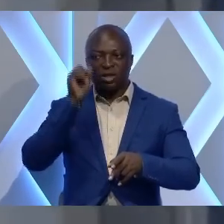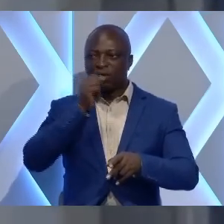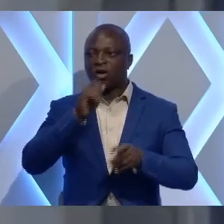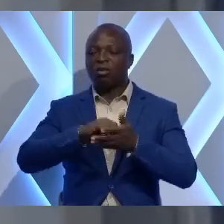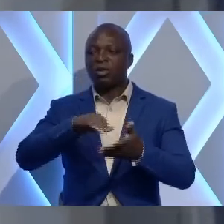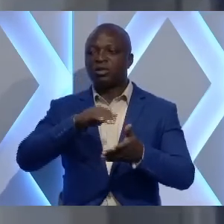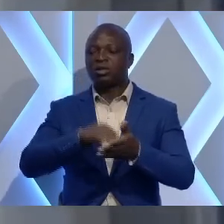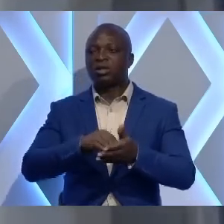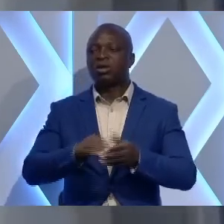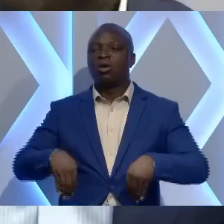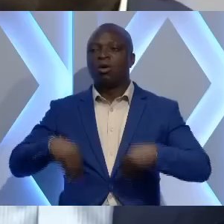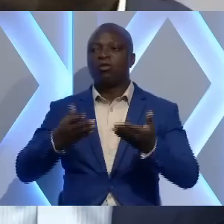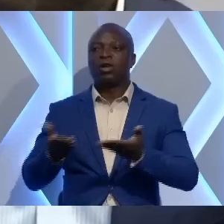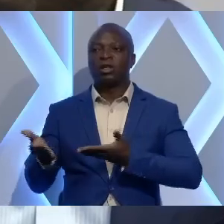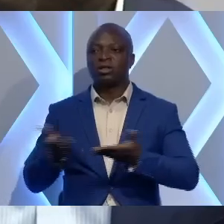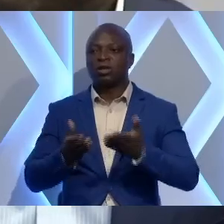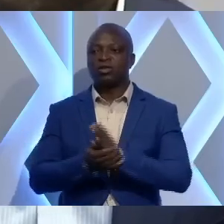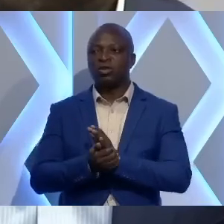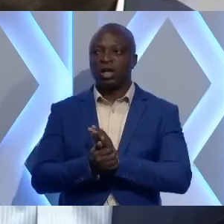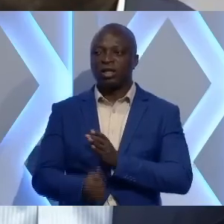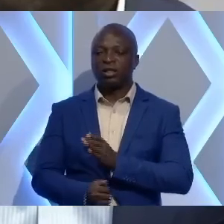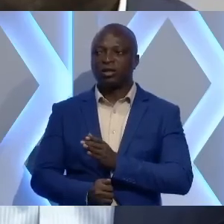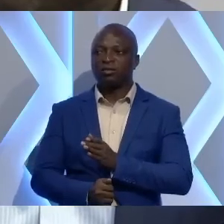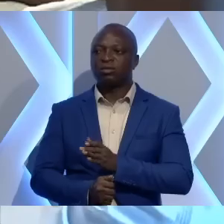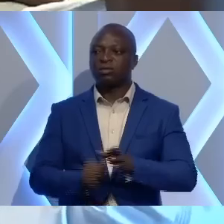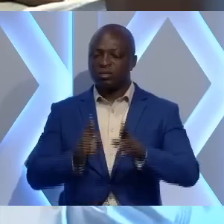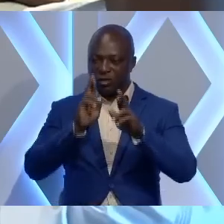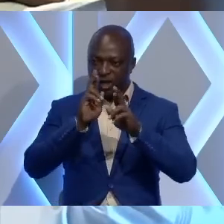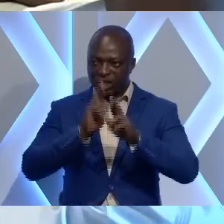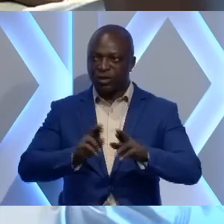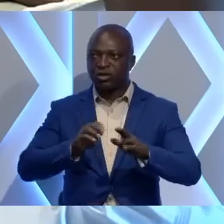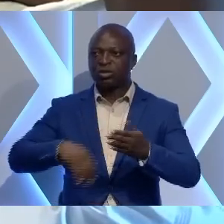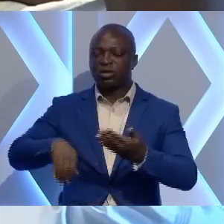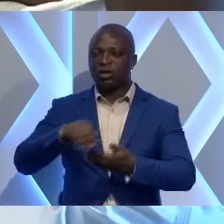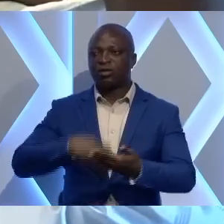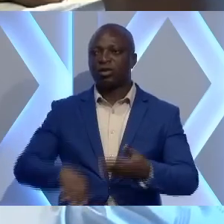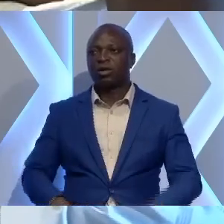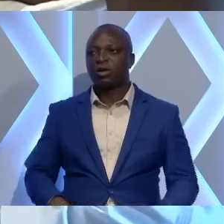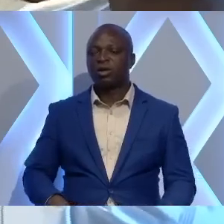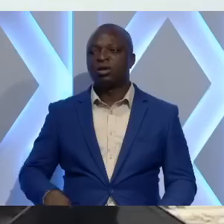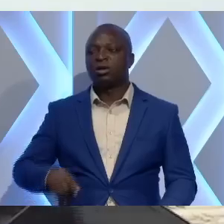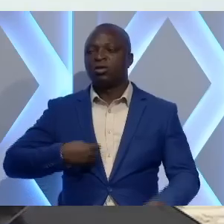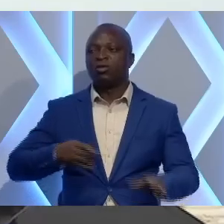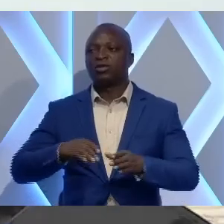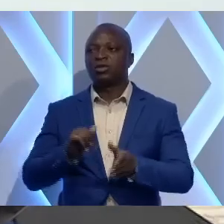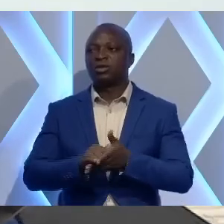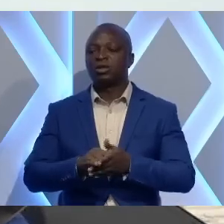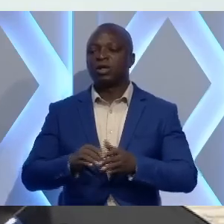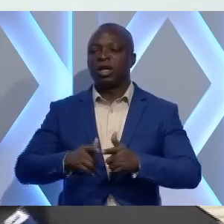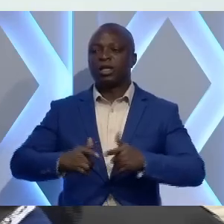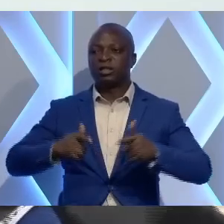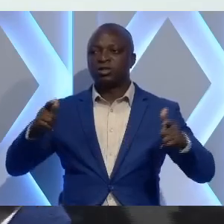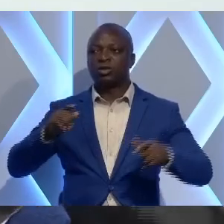acteur offrant des services de qualité respectueux de l'environnement. Nous sommes en train de faire une extension de